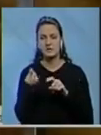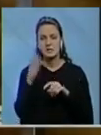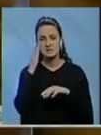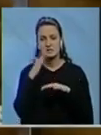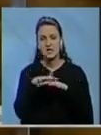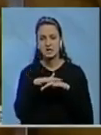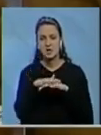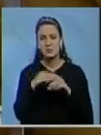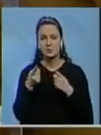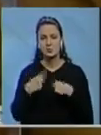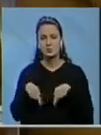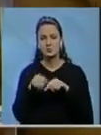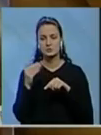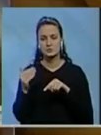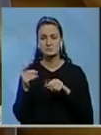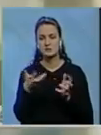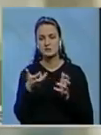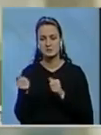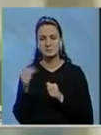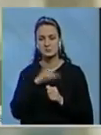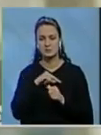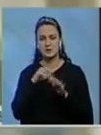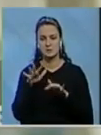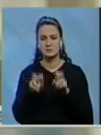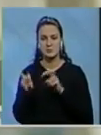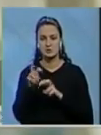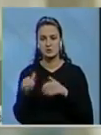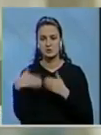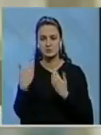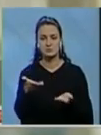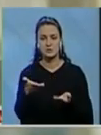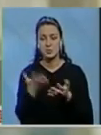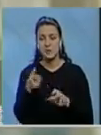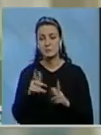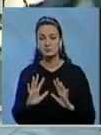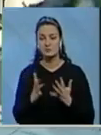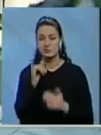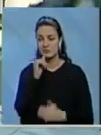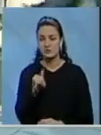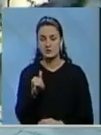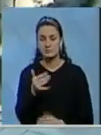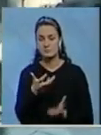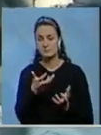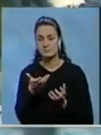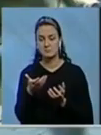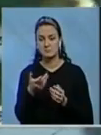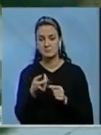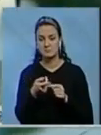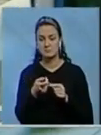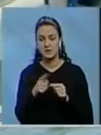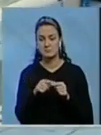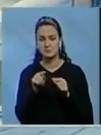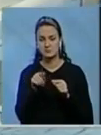ეცდება მათთვის შესაბამისი და მისაღები სამუშაო ადგილები მოიძიოს. თუ ამ შემთხვევაშიც არ მოხდება მათთვის მისაღები პირობების შექმნა,